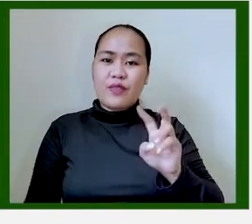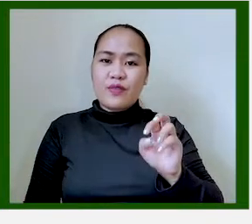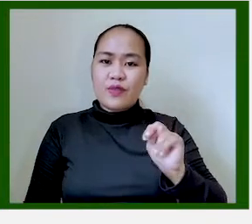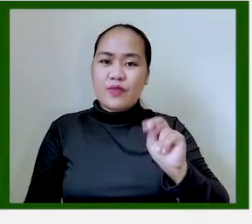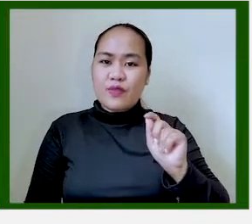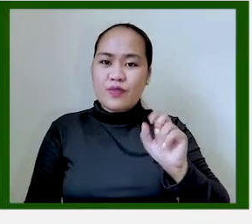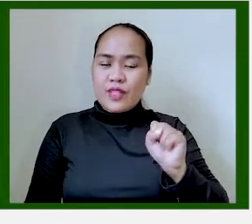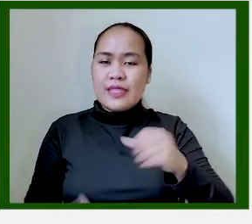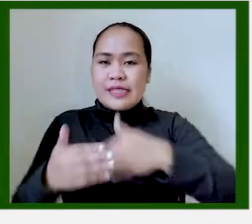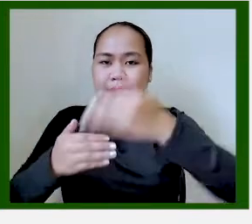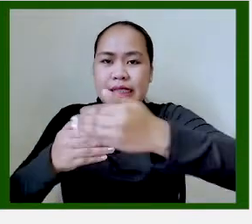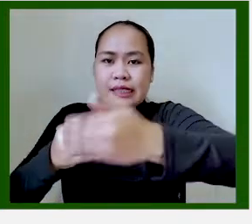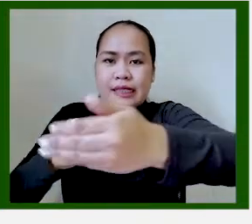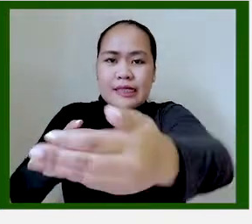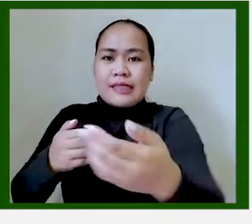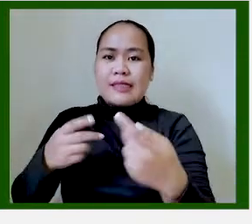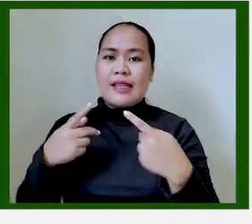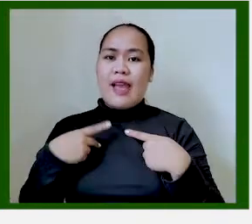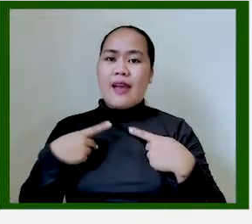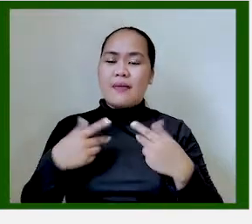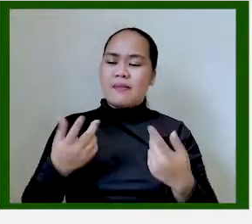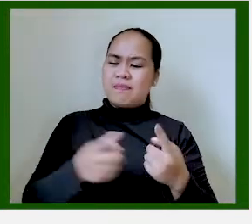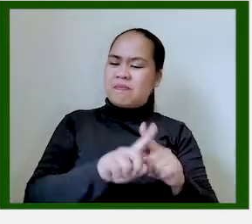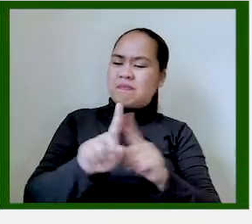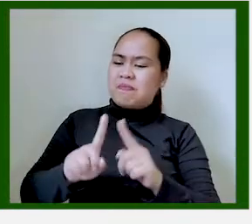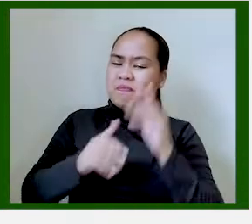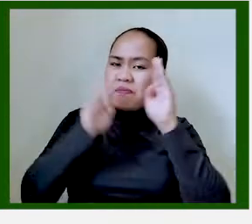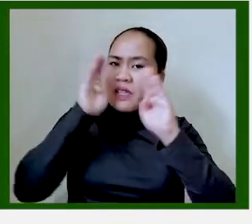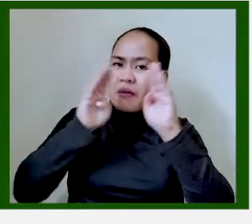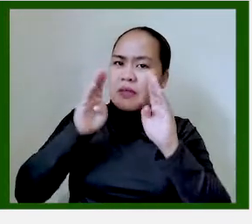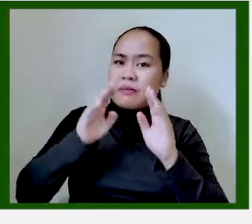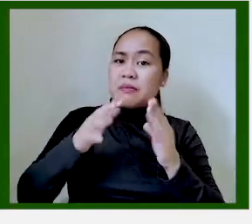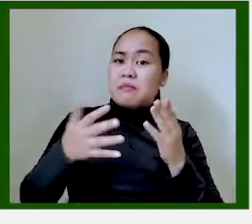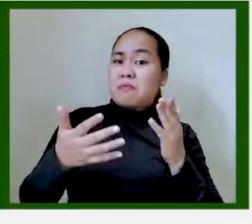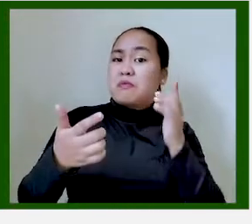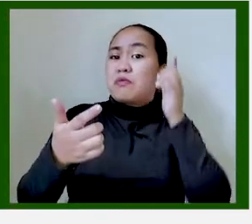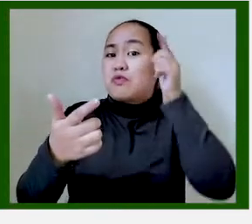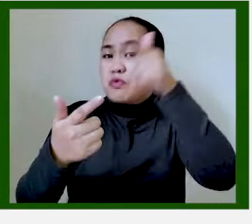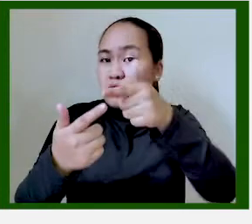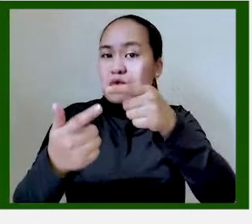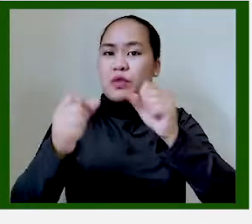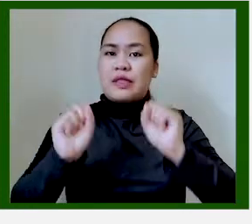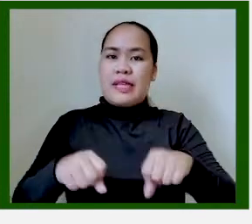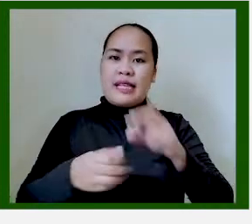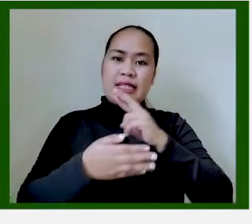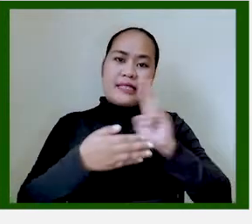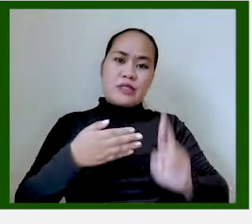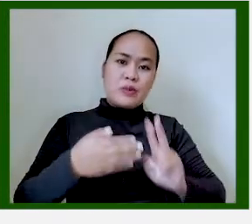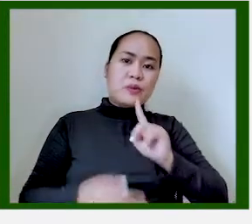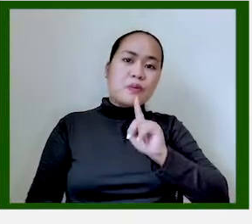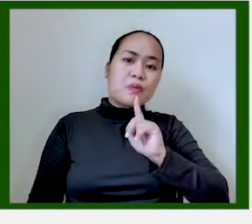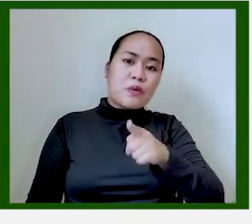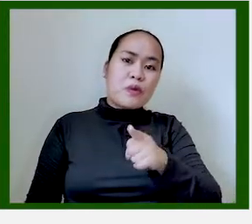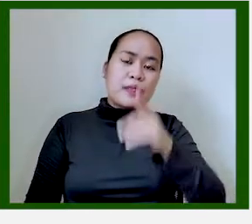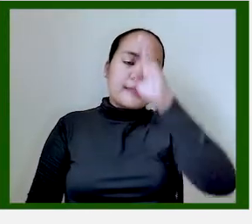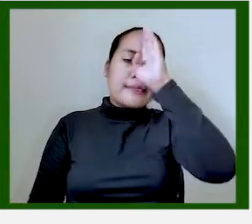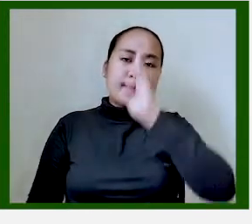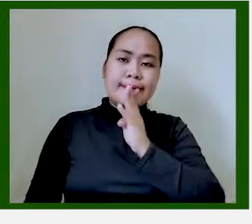some circumstances that were there kaya nag-lead to this result, kumbaga sa